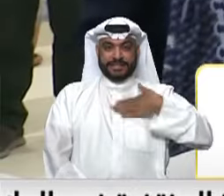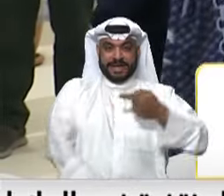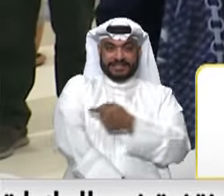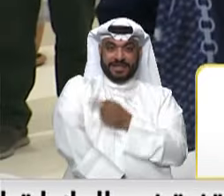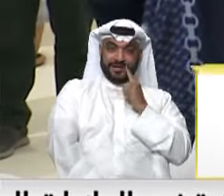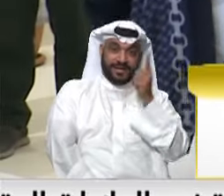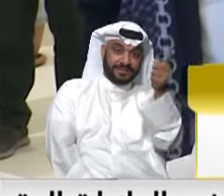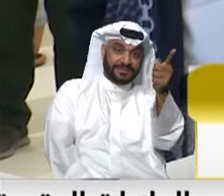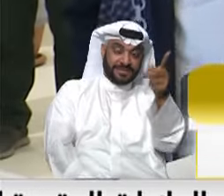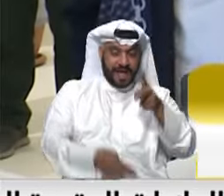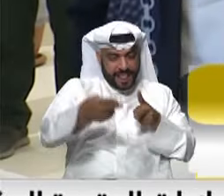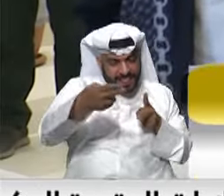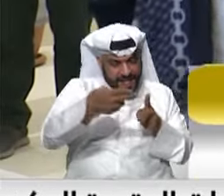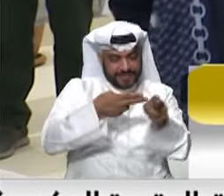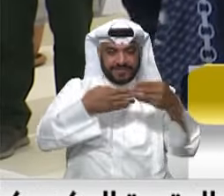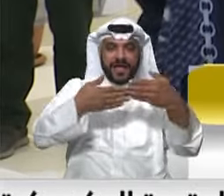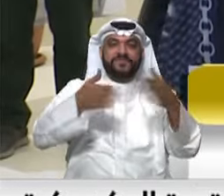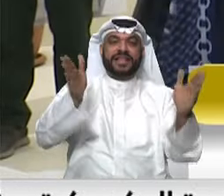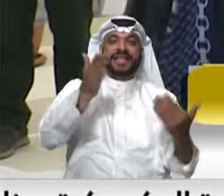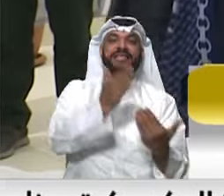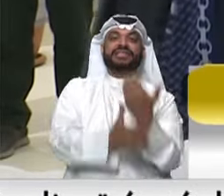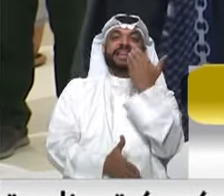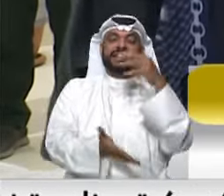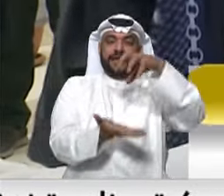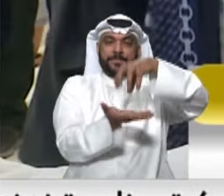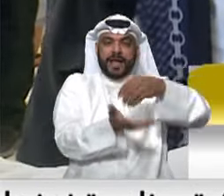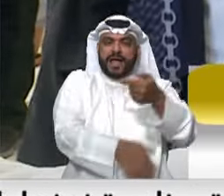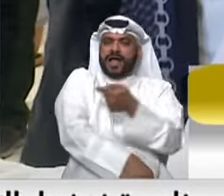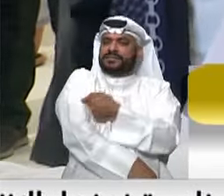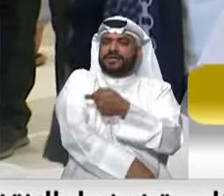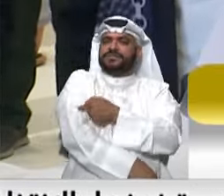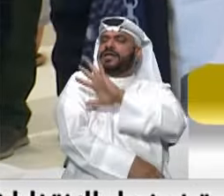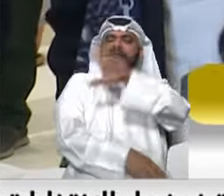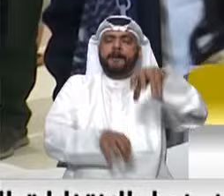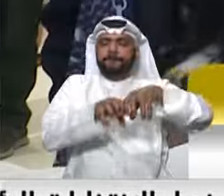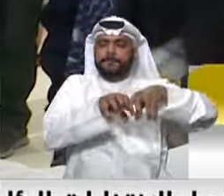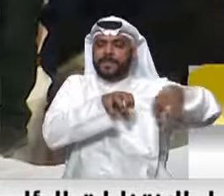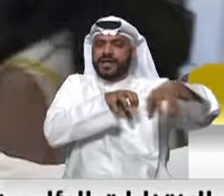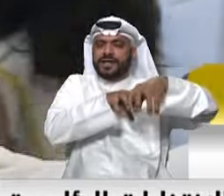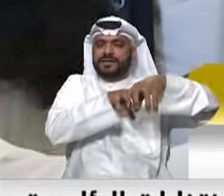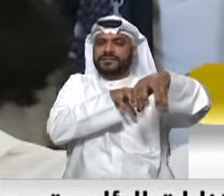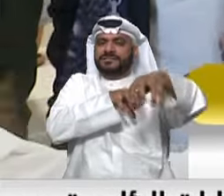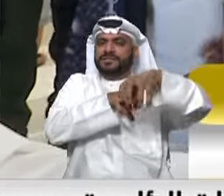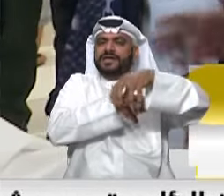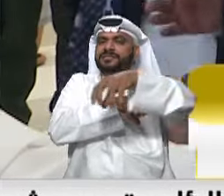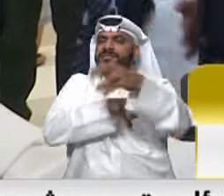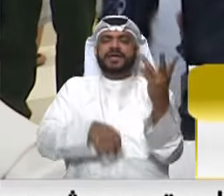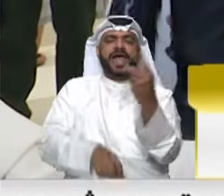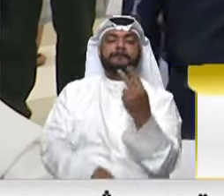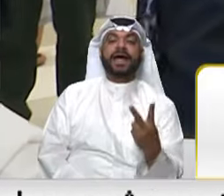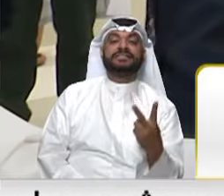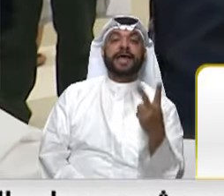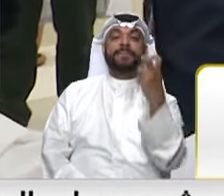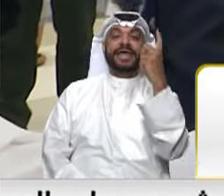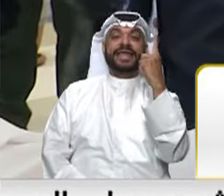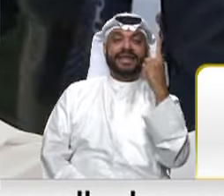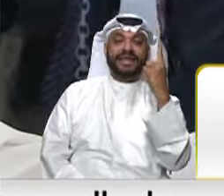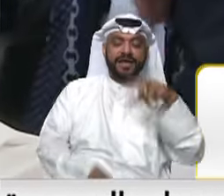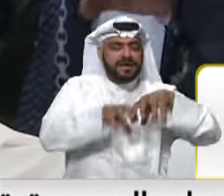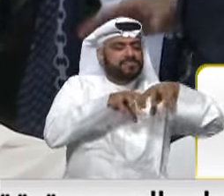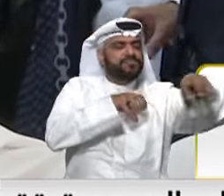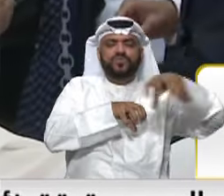المستوصف وبطاقة استيعابية لأكثر من 70 عيادة تخصصات تأتي من عيادات الصحة